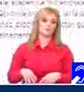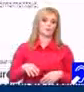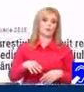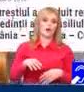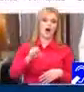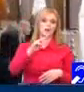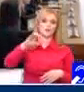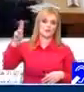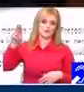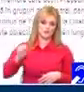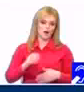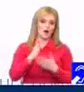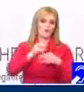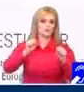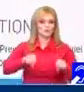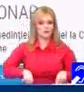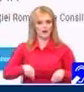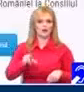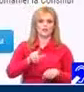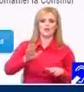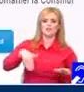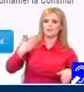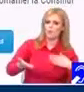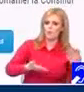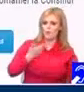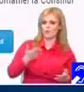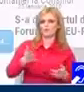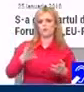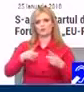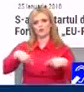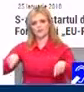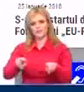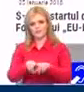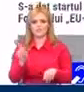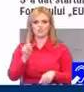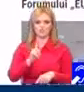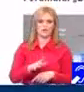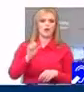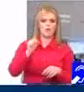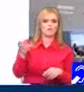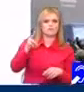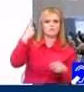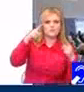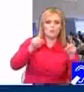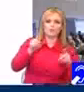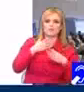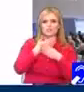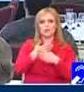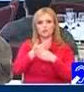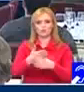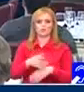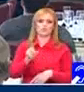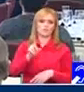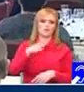mandat și au posibilitatea să propună și să organizeze orice acțiune de comunicare. De asemenea, pot veni cu idei care să ajute imaginea